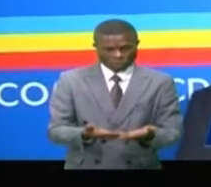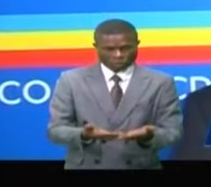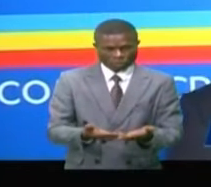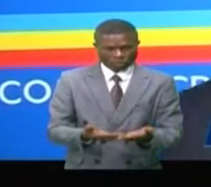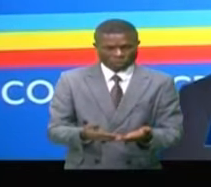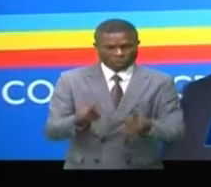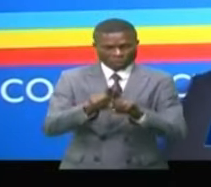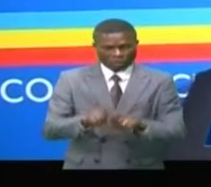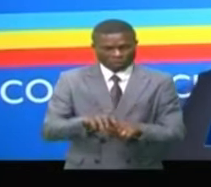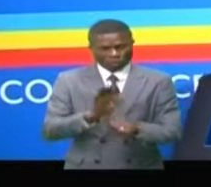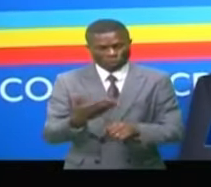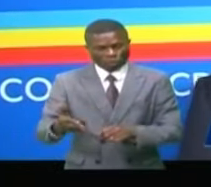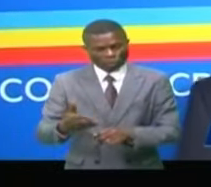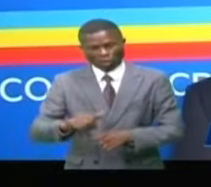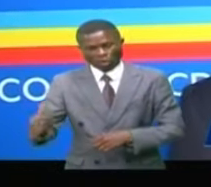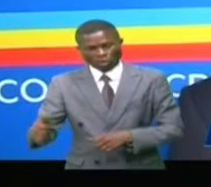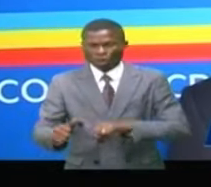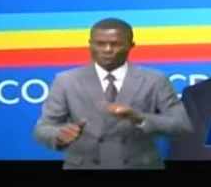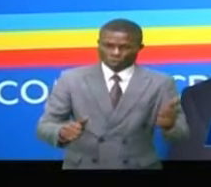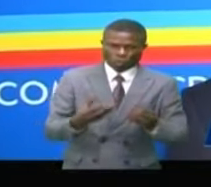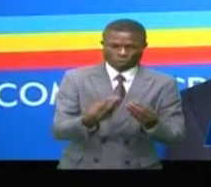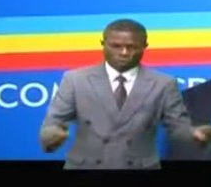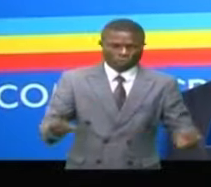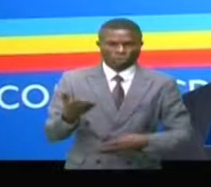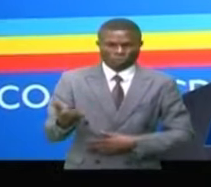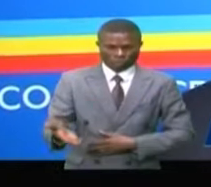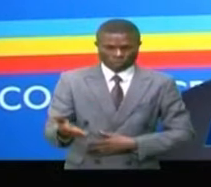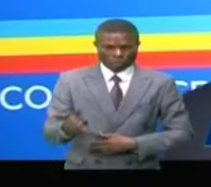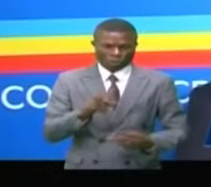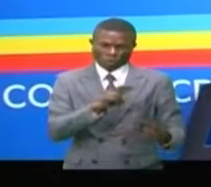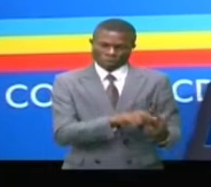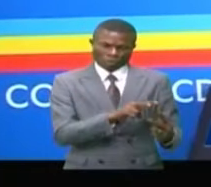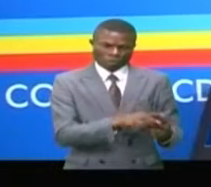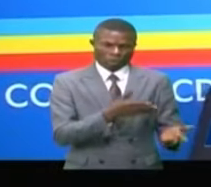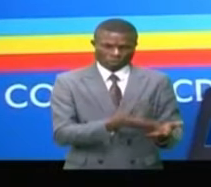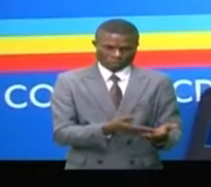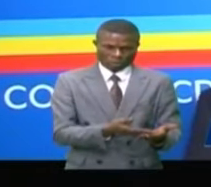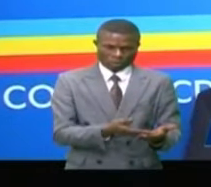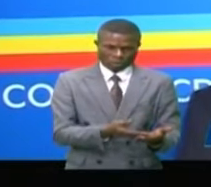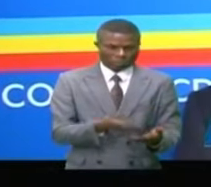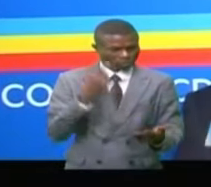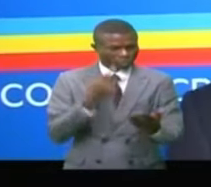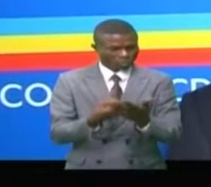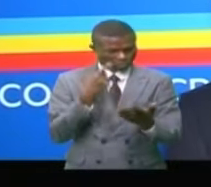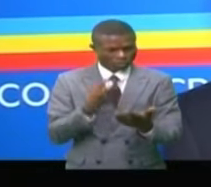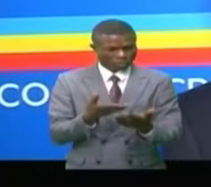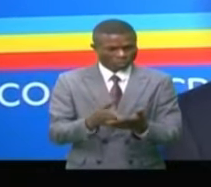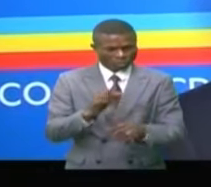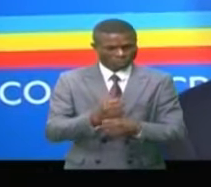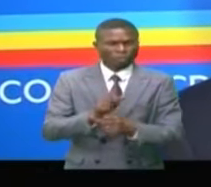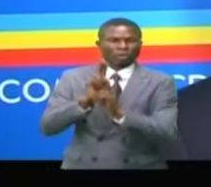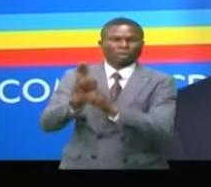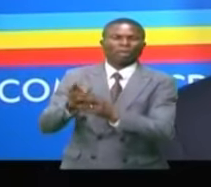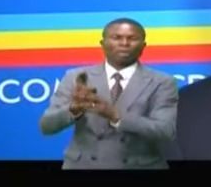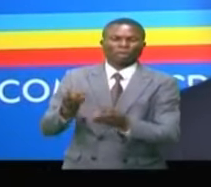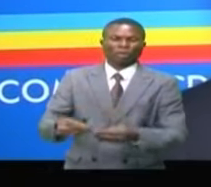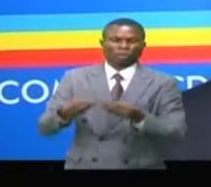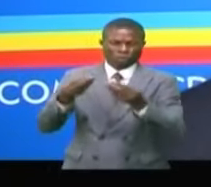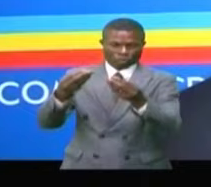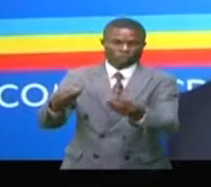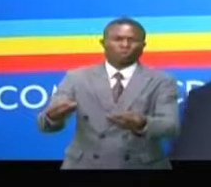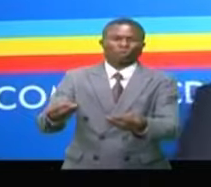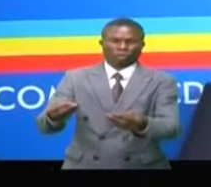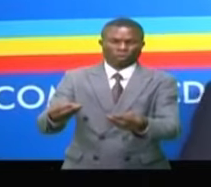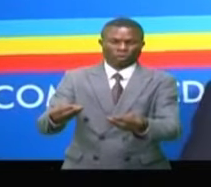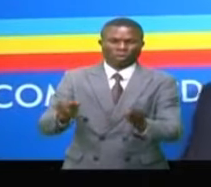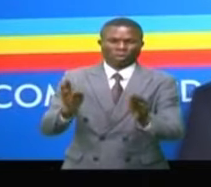été élaguées, d'autres ont été gardées, ce sont ces observations-là qui vont constituer les rapports que la Cour va transmettre